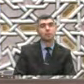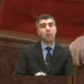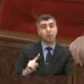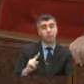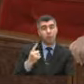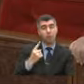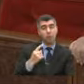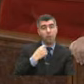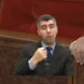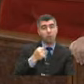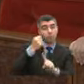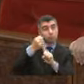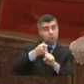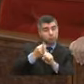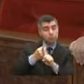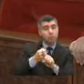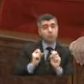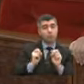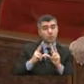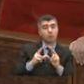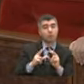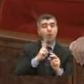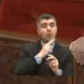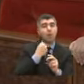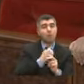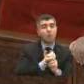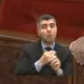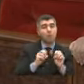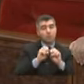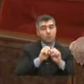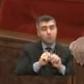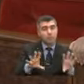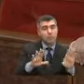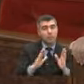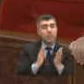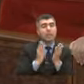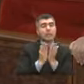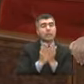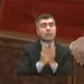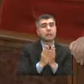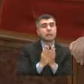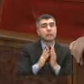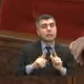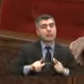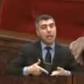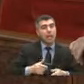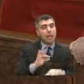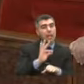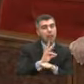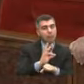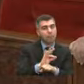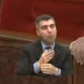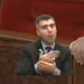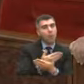وتنويه بالمجهود اللي قامت به الدولة أولا في تعميم التعليم، المجهود الكبير لمنح جميع